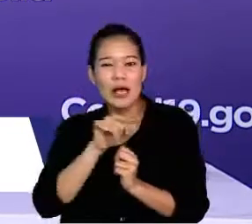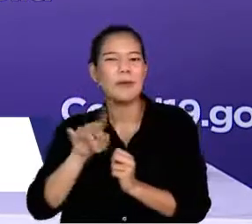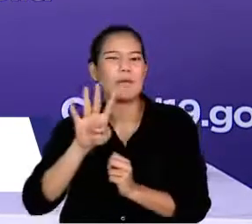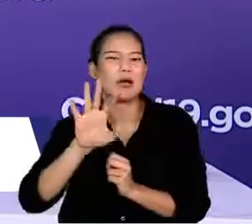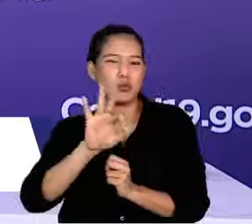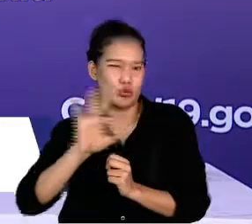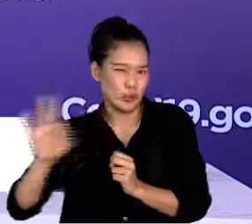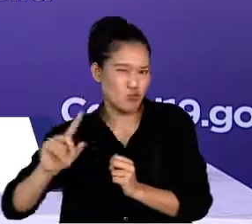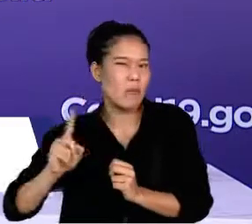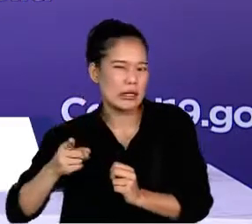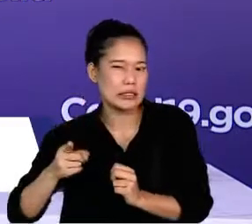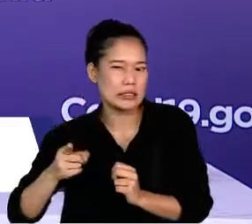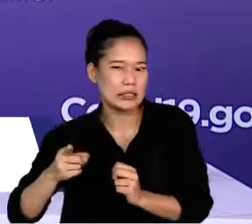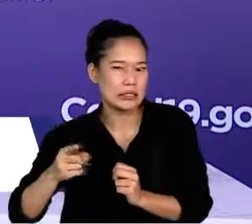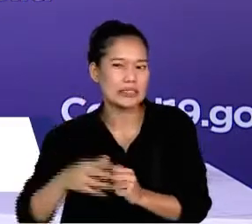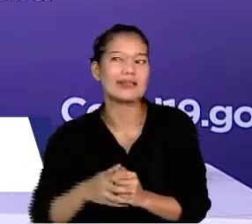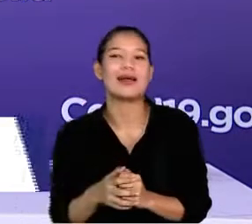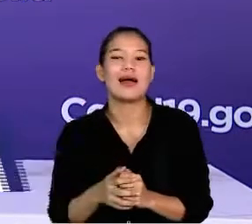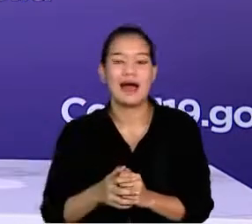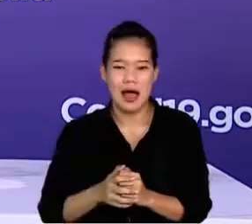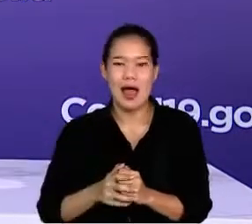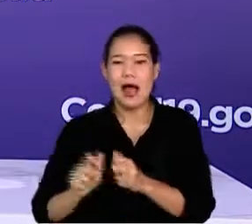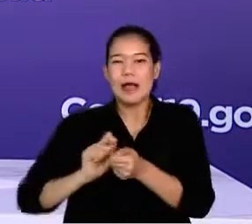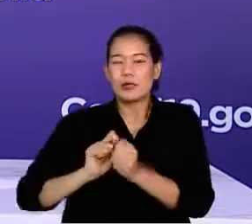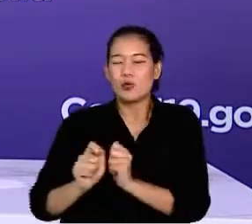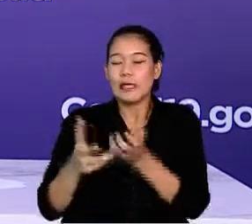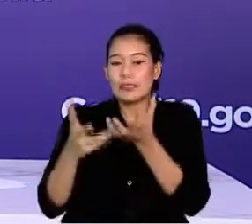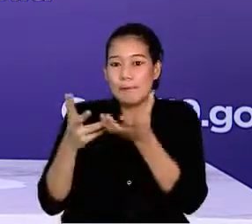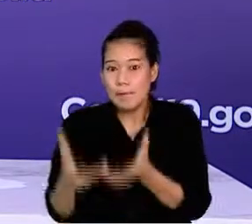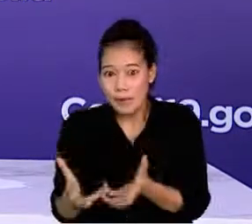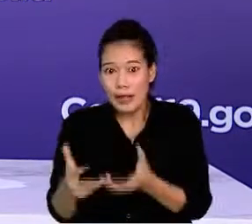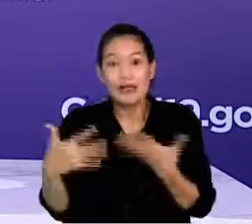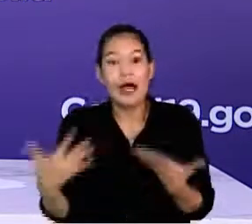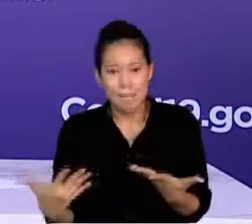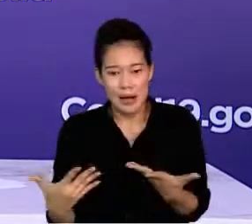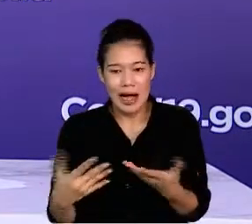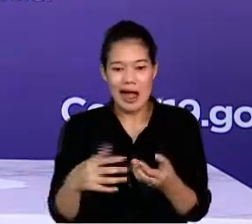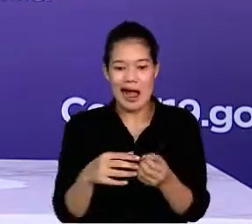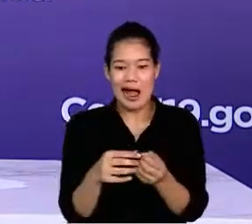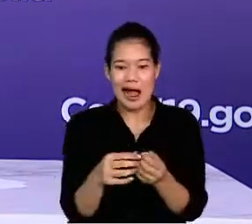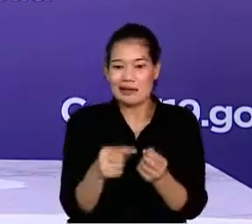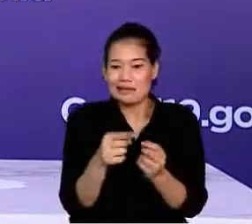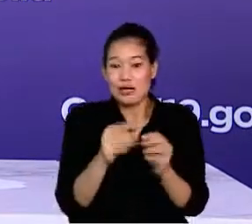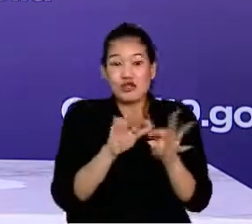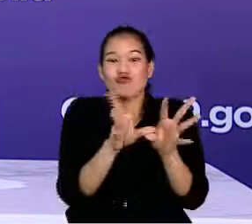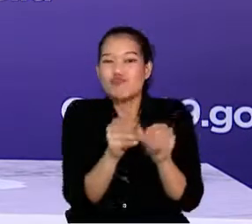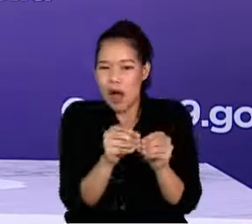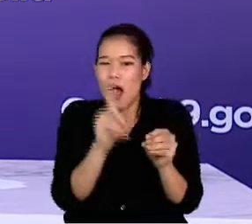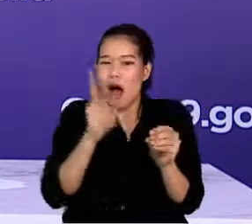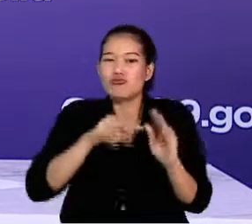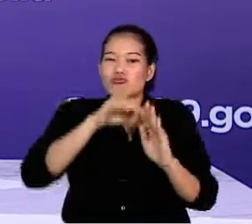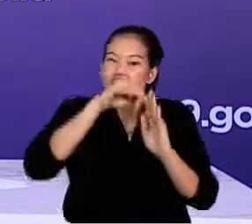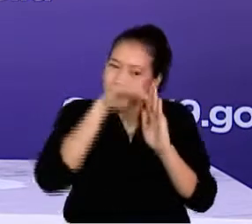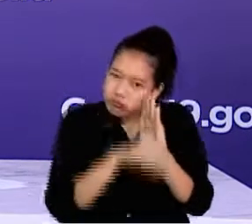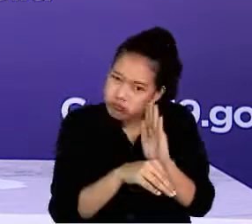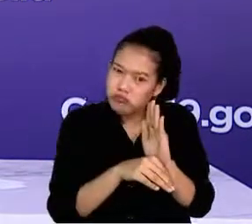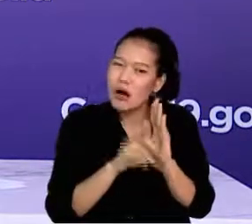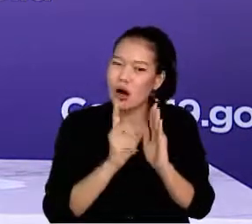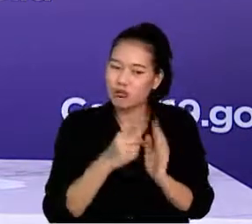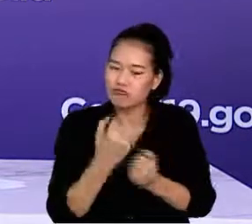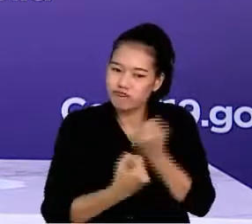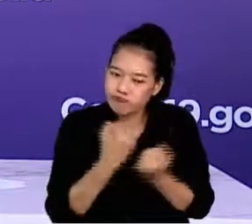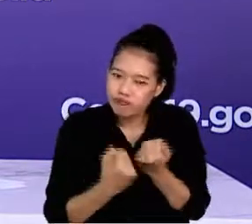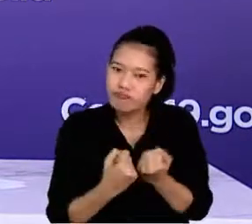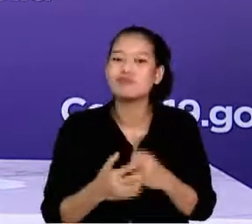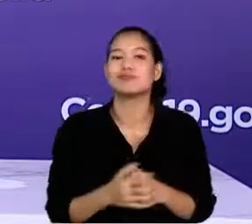Rp40.000 pekerjaan terbesar kita untuk terus menurunkan angka inilah yang masih harus terus diupayakan